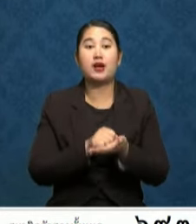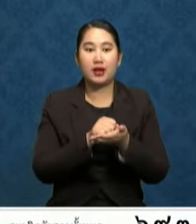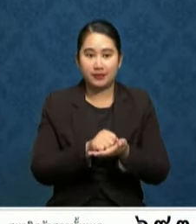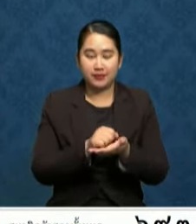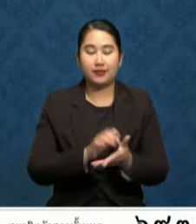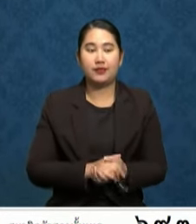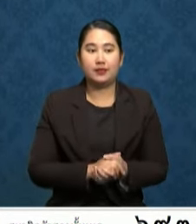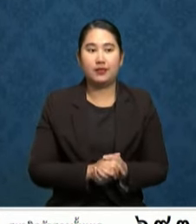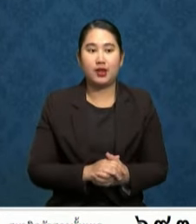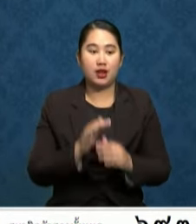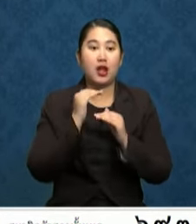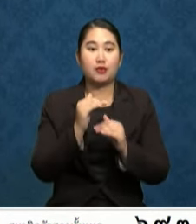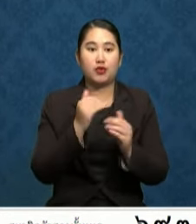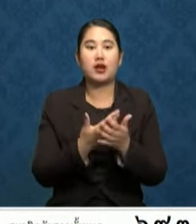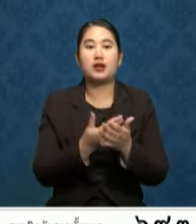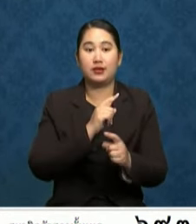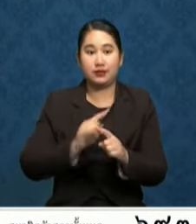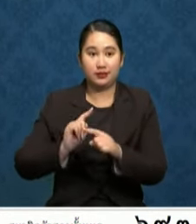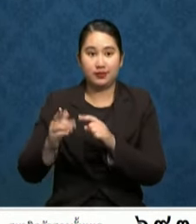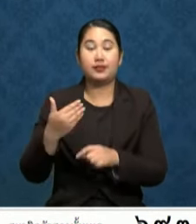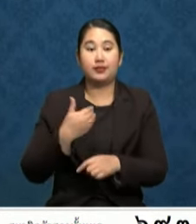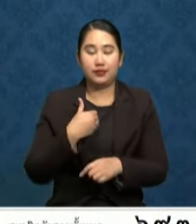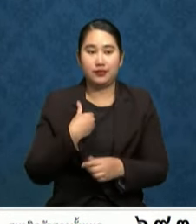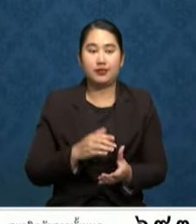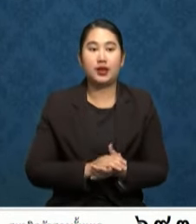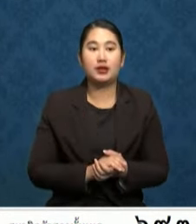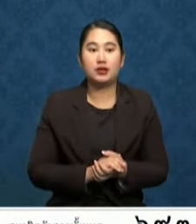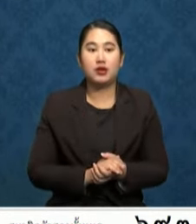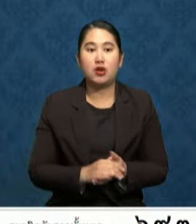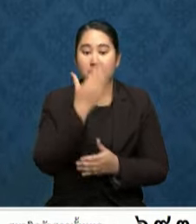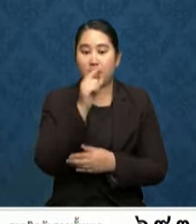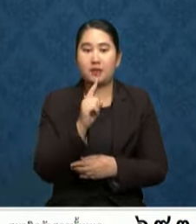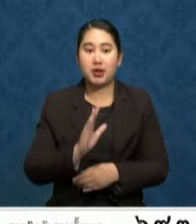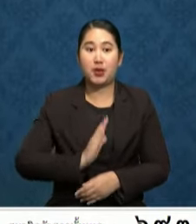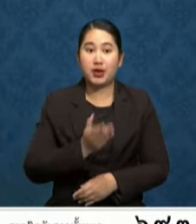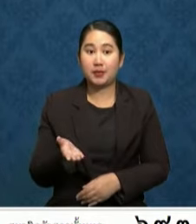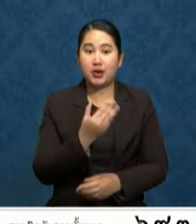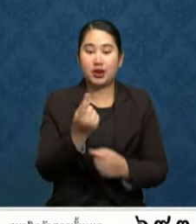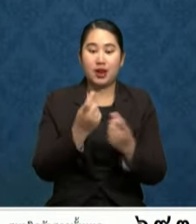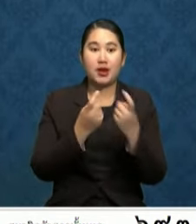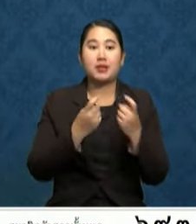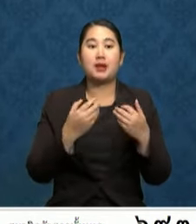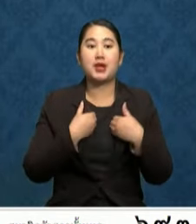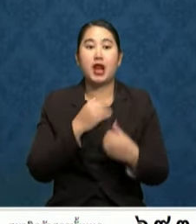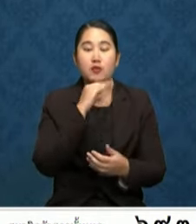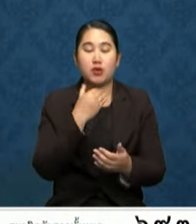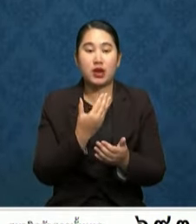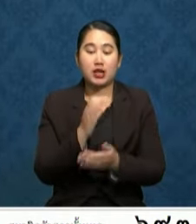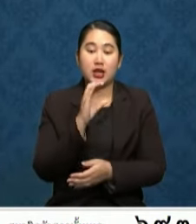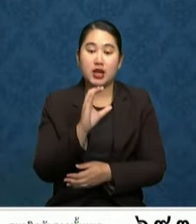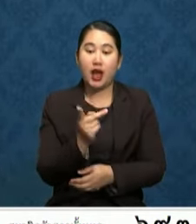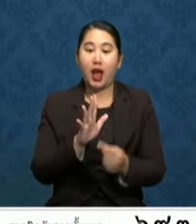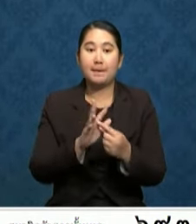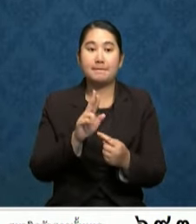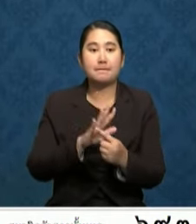การกำหนดลักาเหล่านี้นะครับไม่กำหนดเหล่านี้ก็ังเพราะอาจจะมีท่านผู้มีเกียรติหลายคนถามว่าแล้วถ้าจะเก็บคาร์บอนเครดิตจะทำยัง